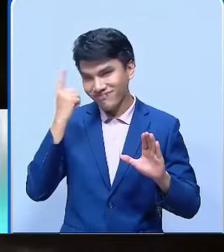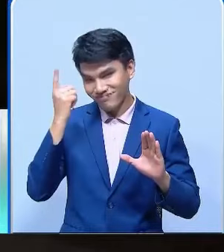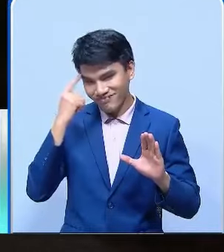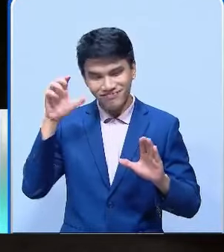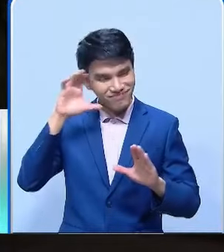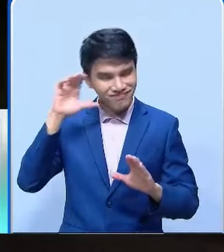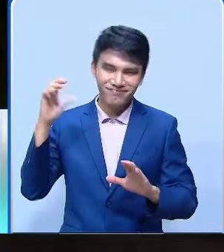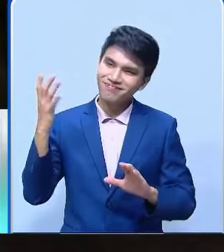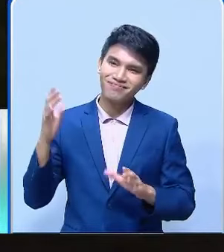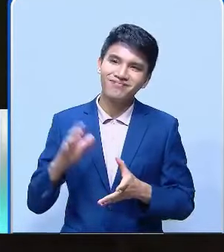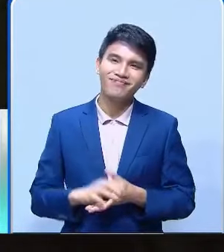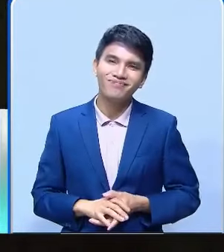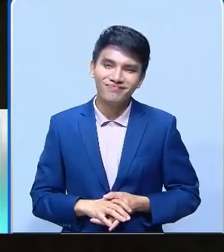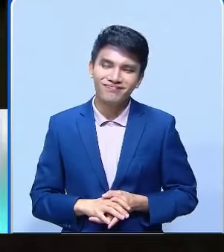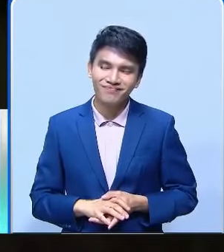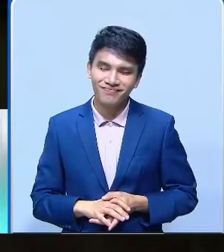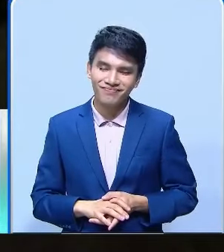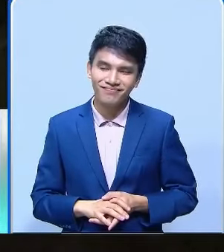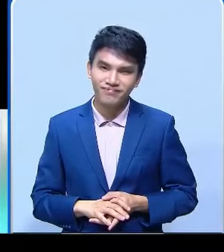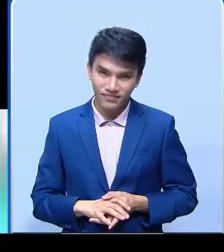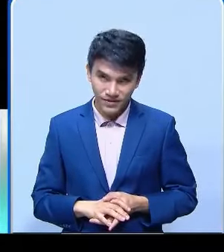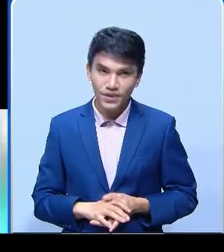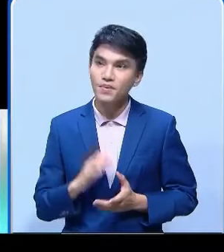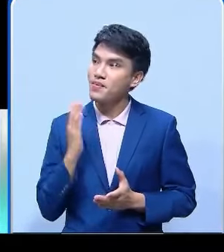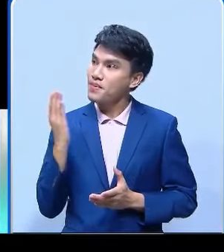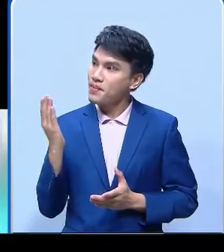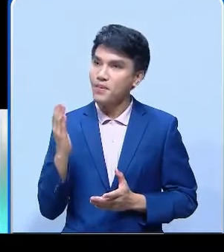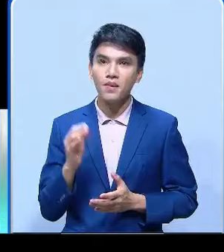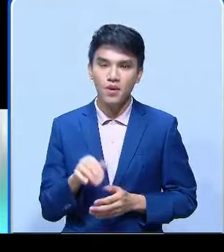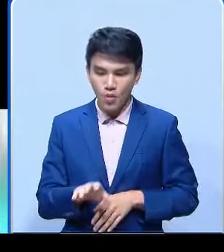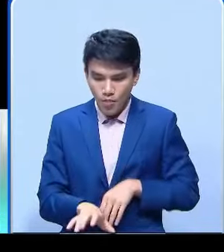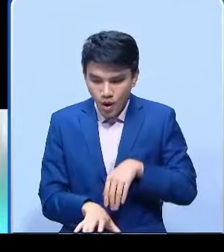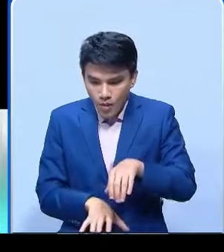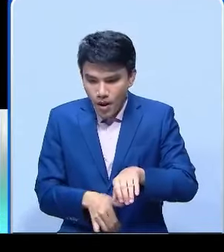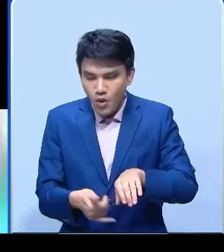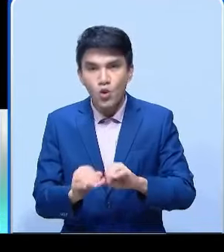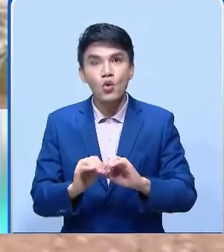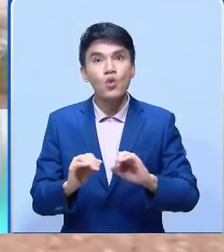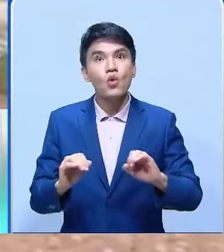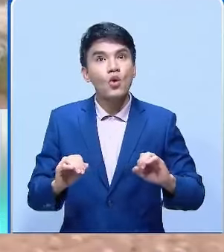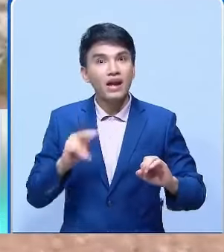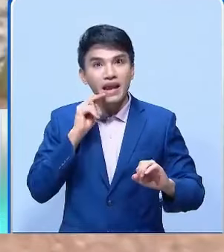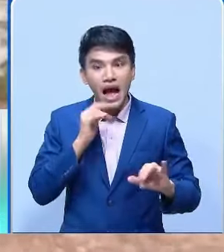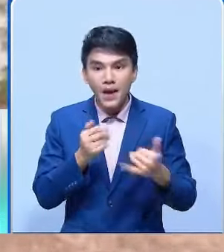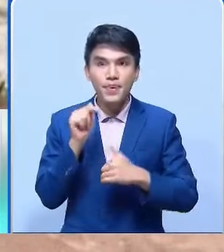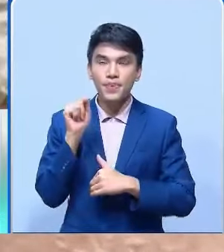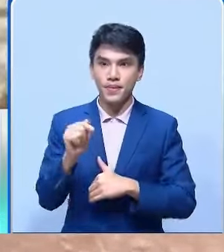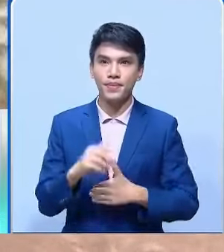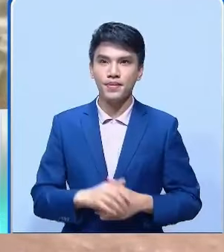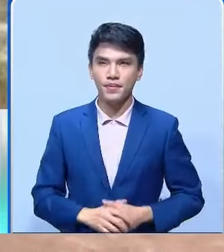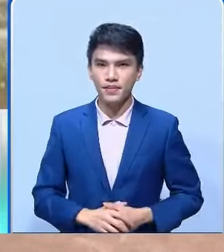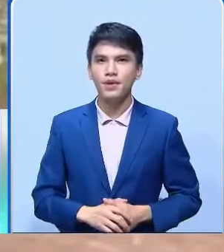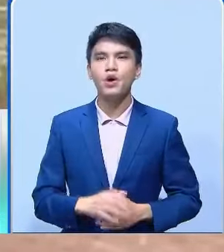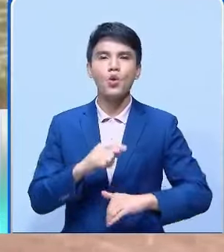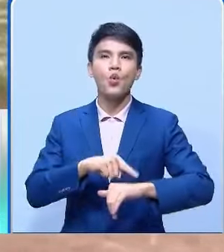กลง่าย ๆเออจับไตได้อยู่นะเจ้าพลายหงทองเนี่ยไม่ยอมเข้าป่าแล้วนี่ไปลงเล่นน้ำในสระน้ำคือเล่นตั้งแต่